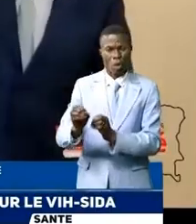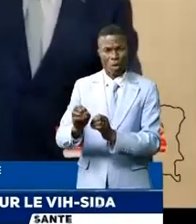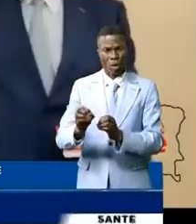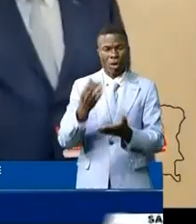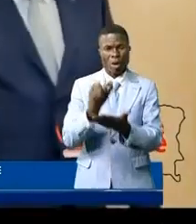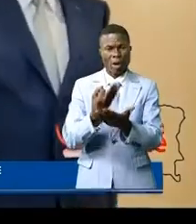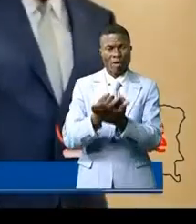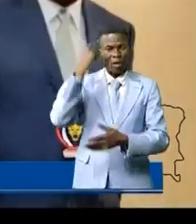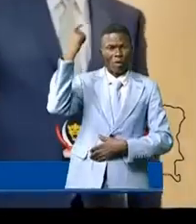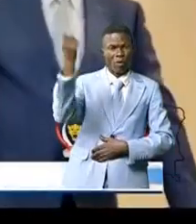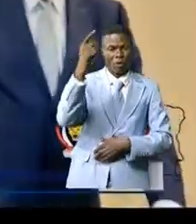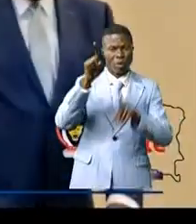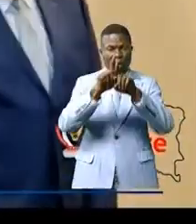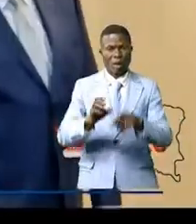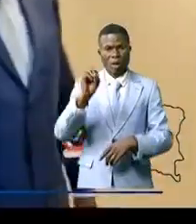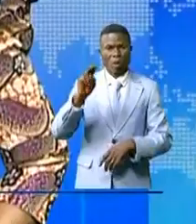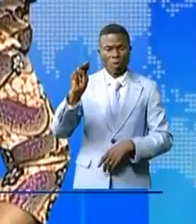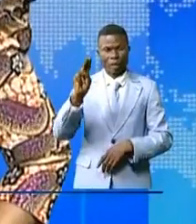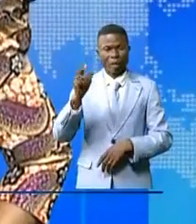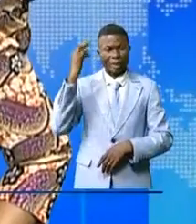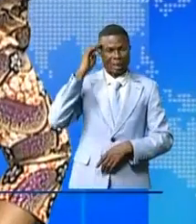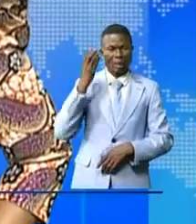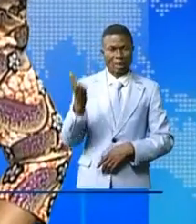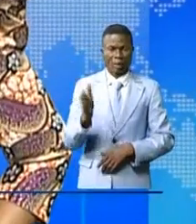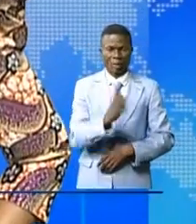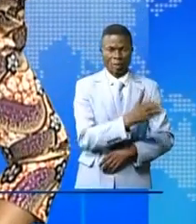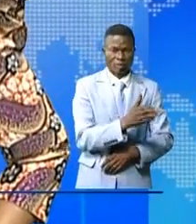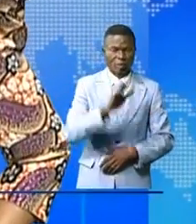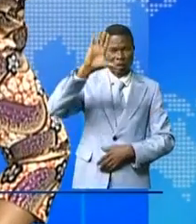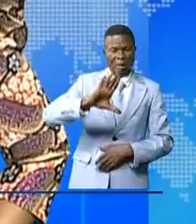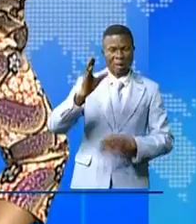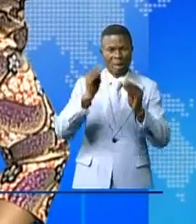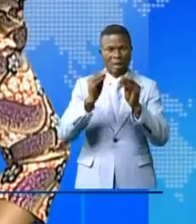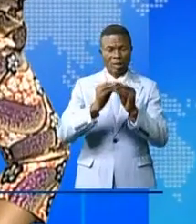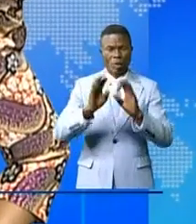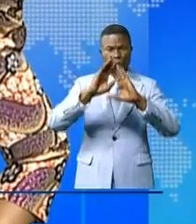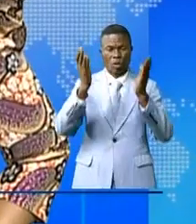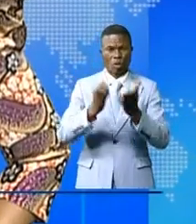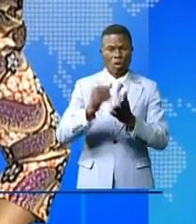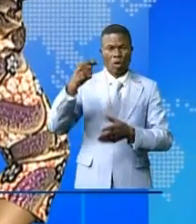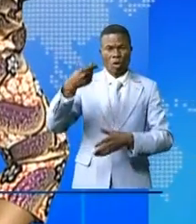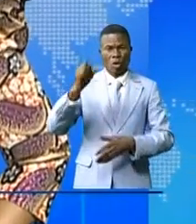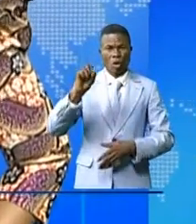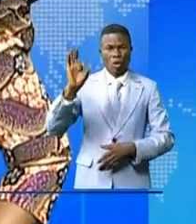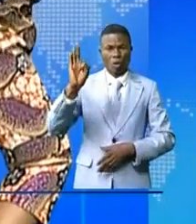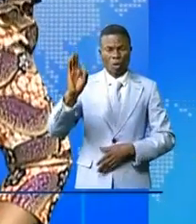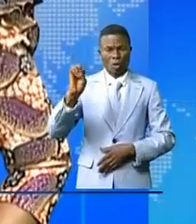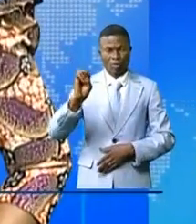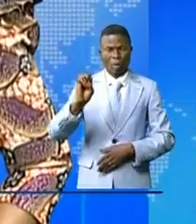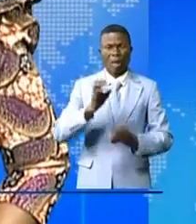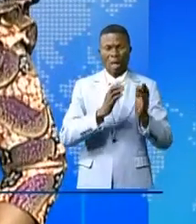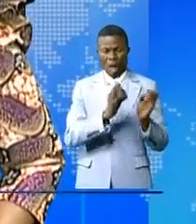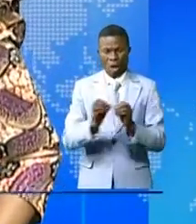les Fonds mondiaux et l'ONU-SIDA. Le cinquième sommet de la Commission du Golfe de Guinée se tiendra